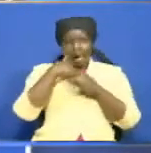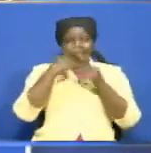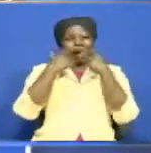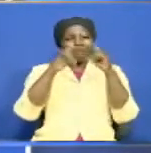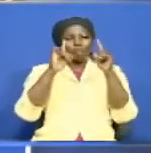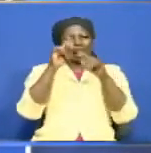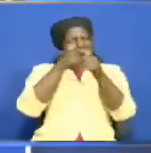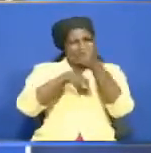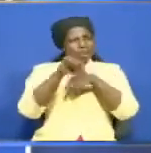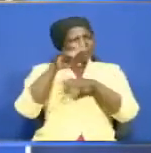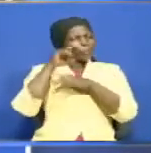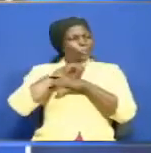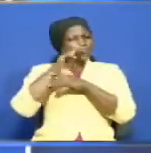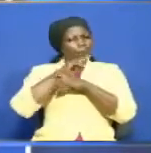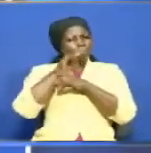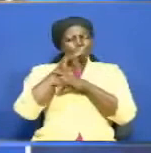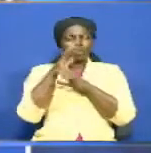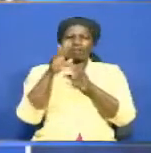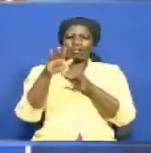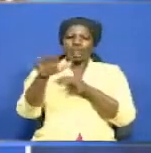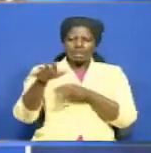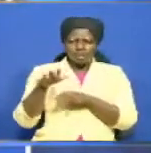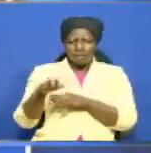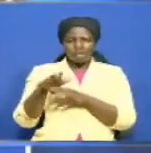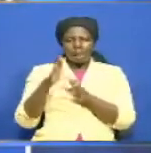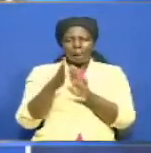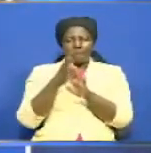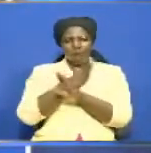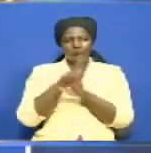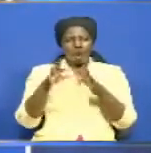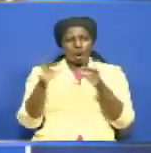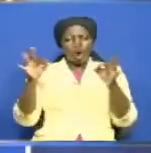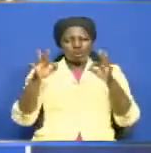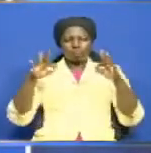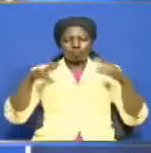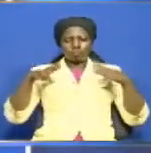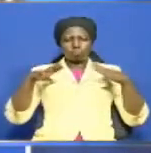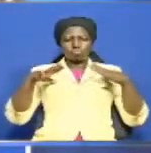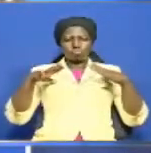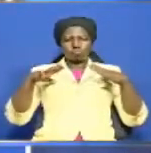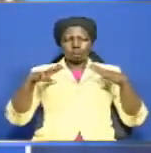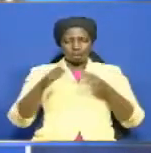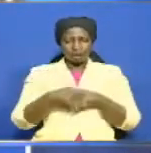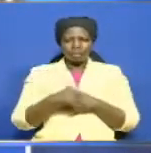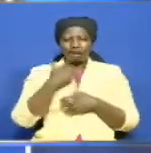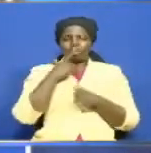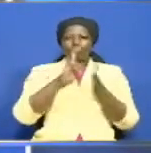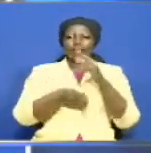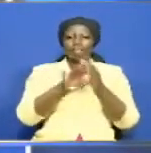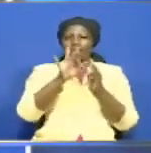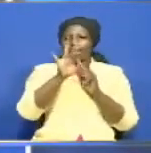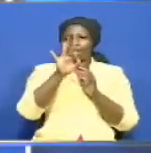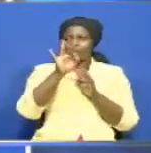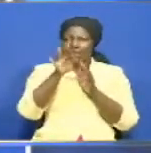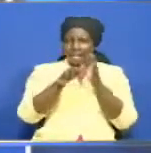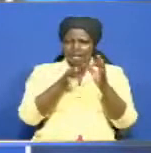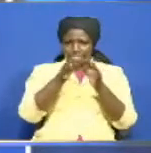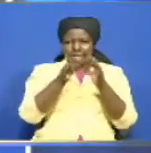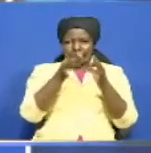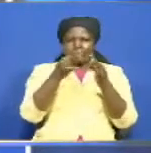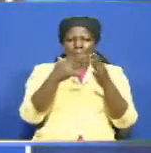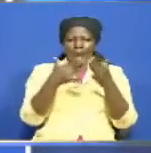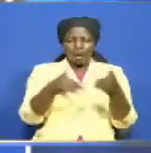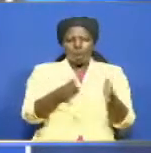hatua kali za usalama kabla ya likizo ndefu ya Pasaka. Mutyambai amesema vizuizi 33 vya barabarani